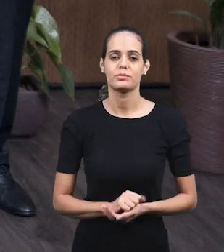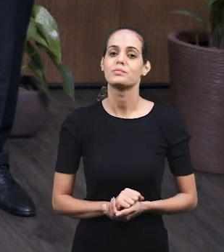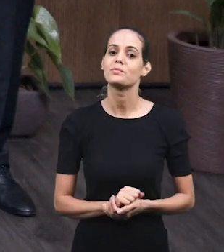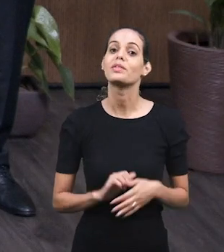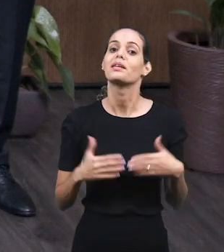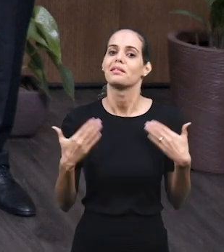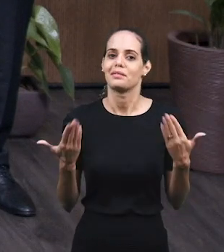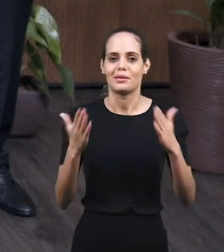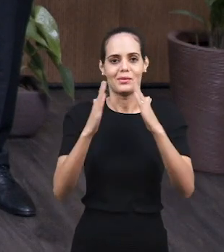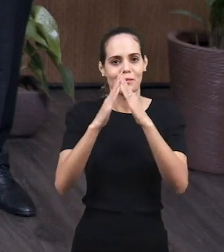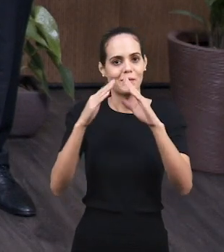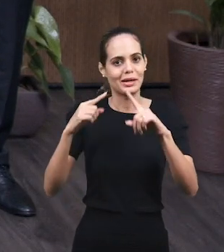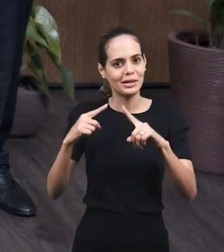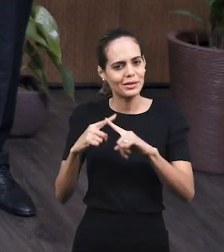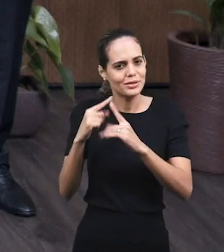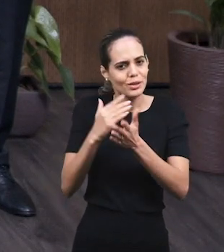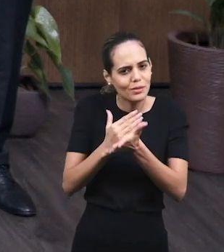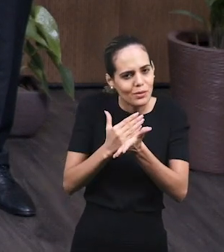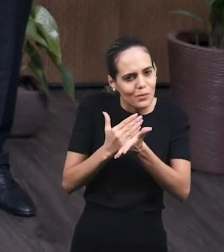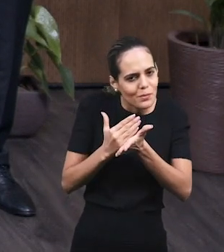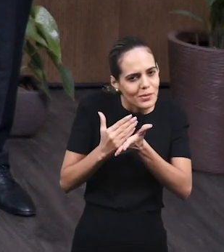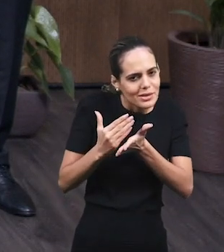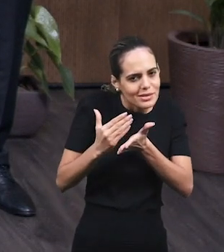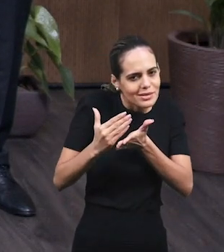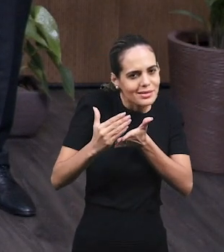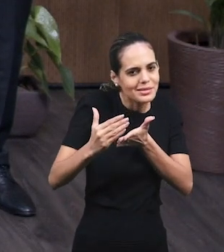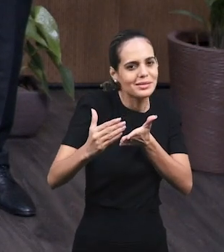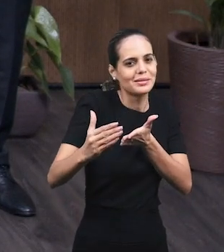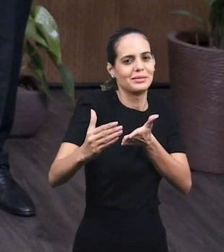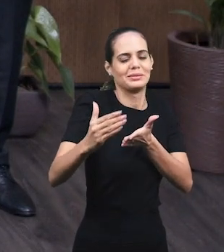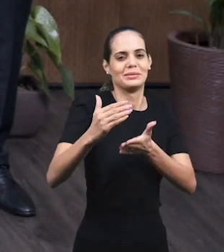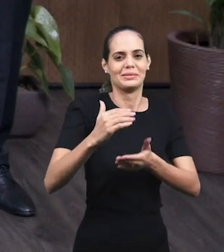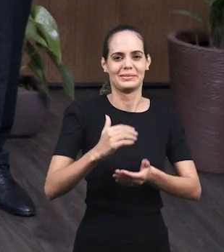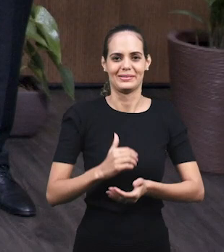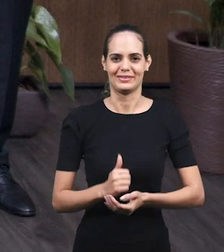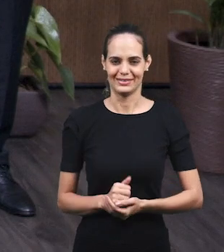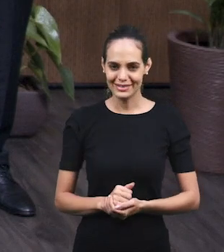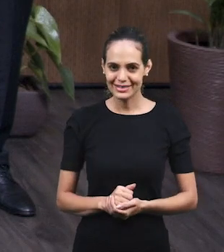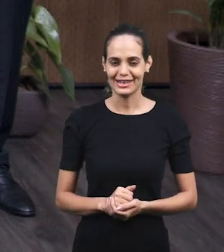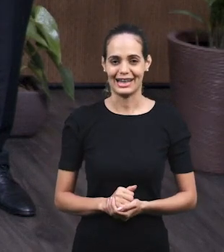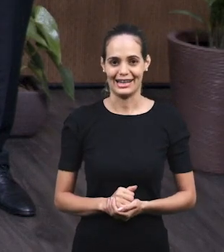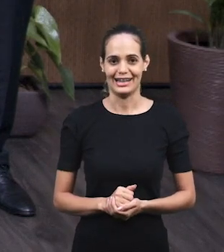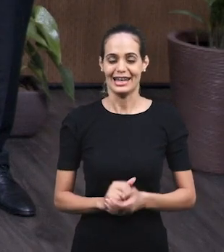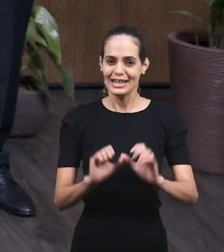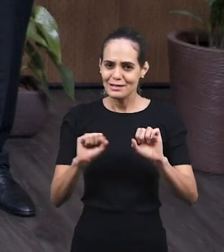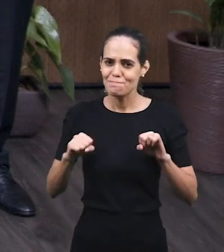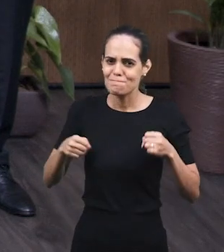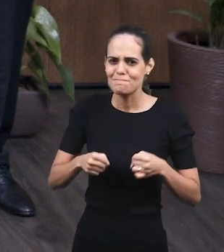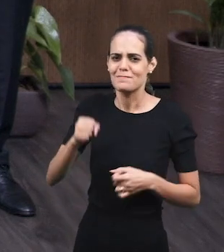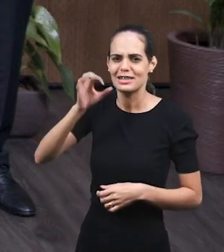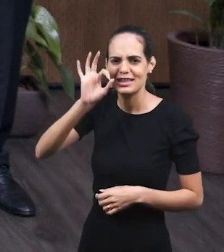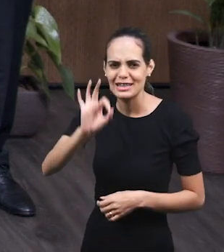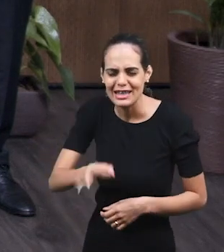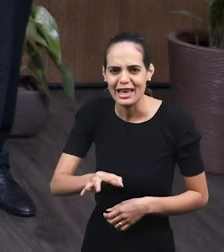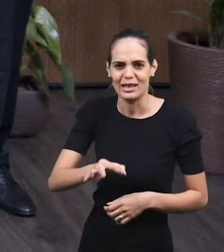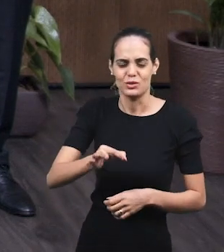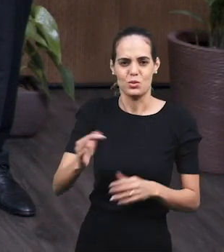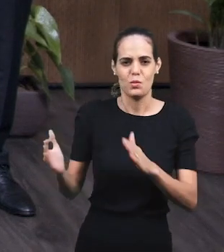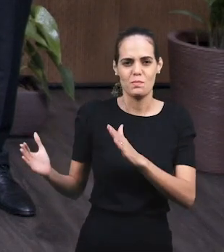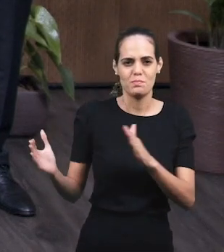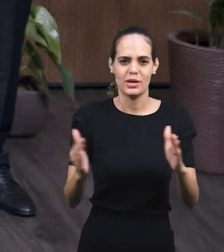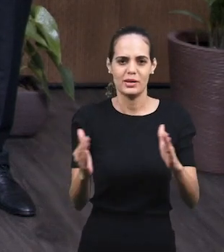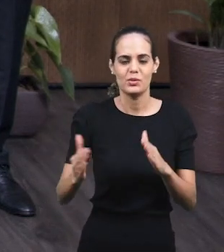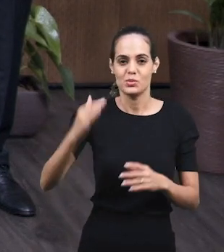on voit une rencontre du Seigneur Jésus avec ses disciples, c'est-à-dire avec l'Église qui était en train de